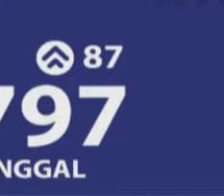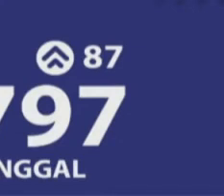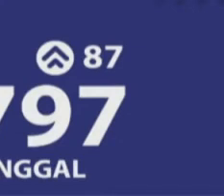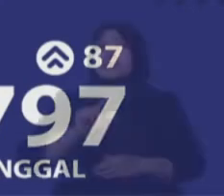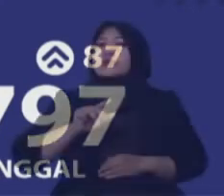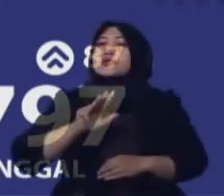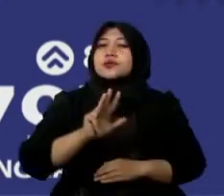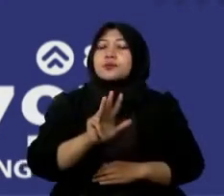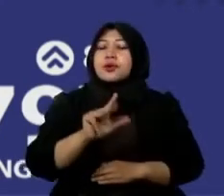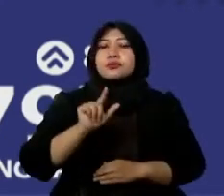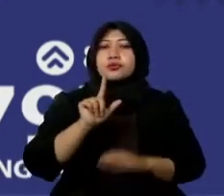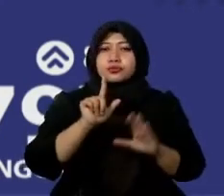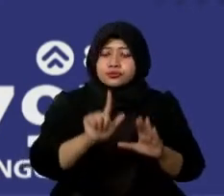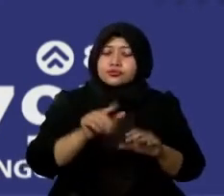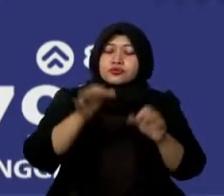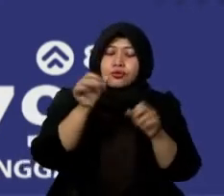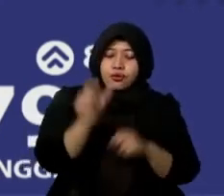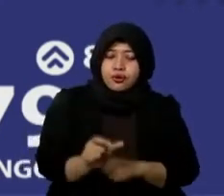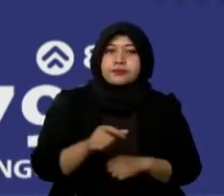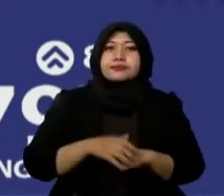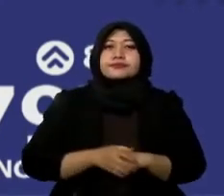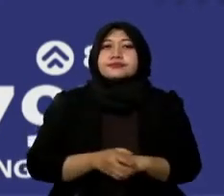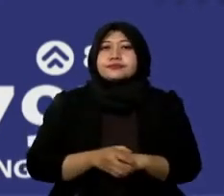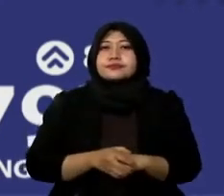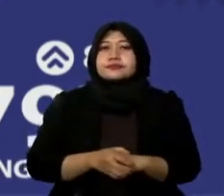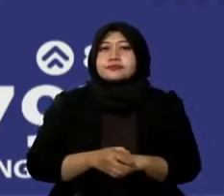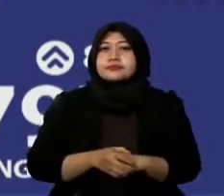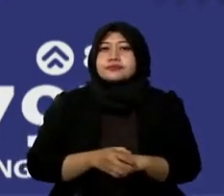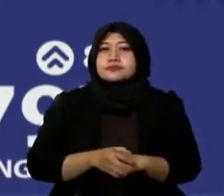3.797 orang.